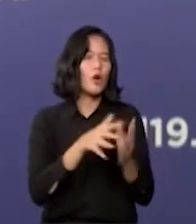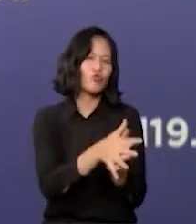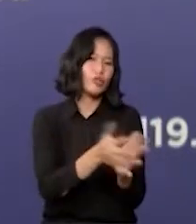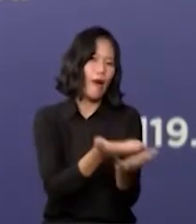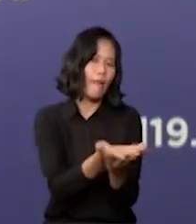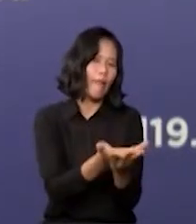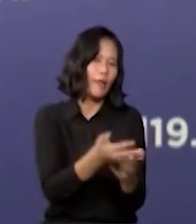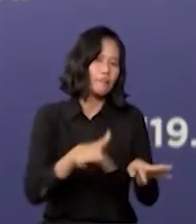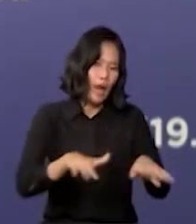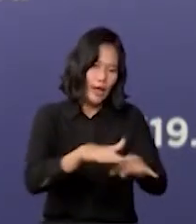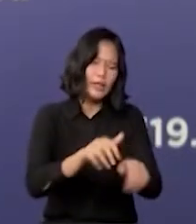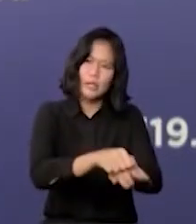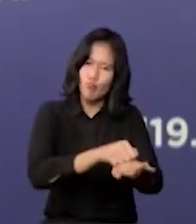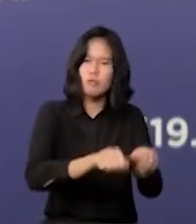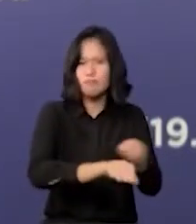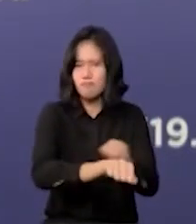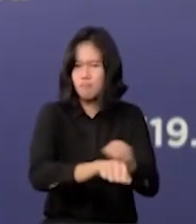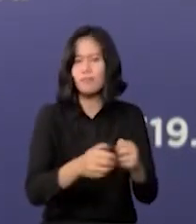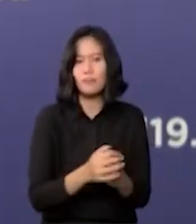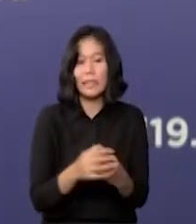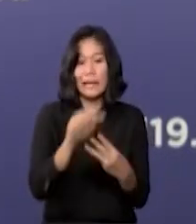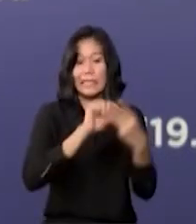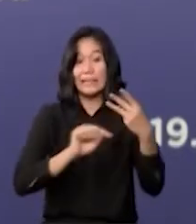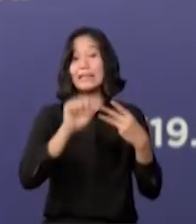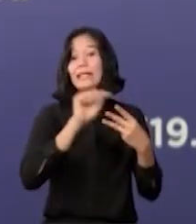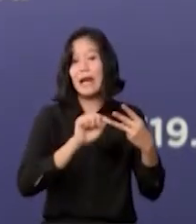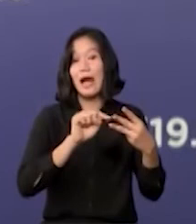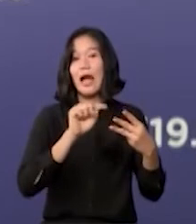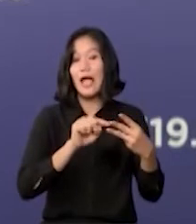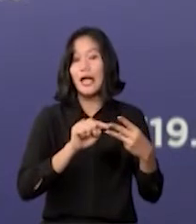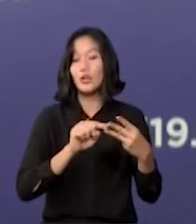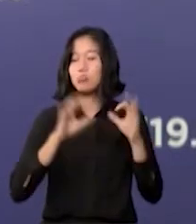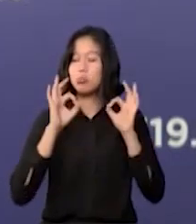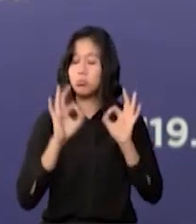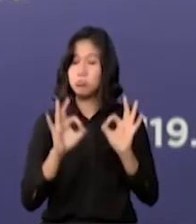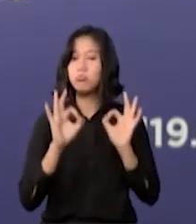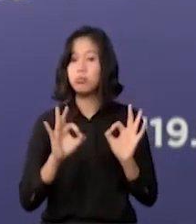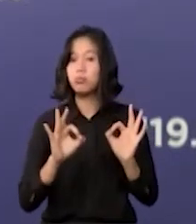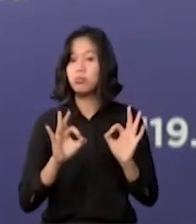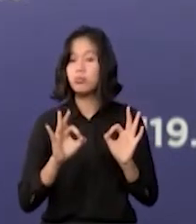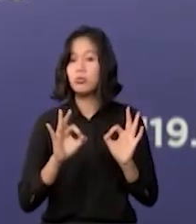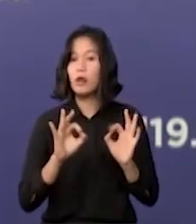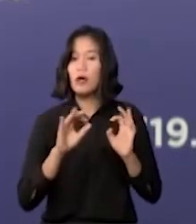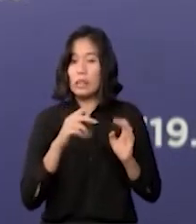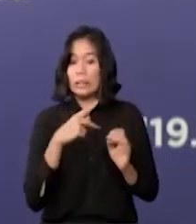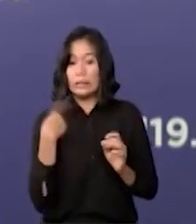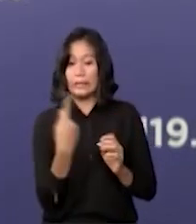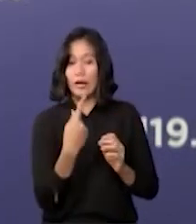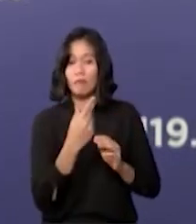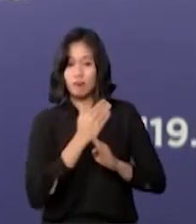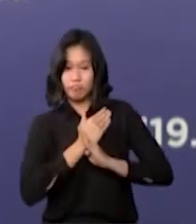mencuci tangan dengan menggunakan sabun cara Ini adalah cara yang paling baik untuk kita bisa